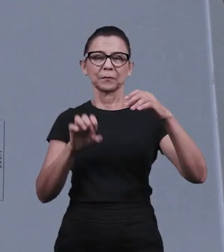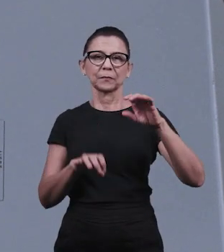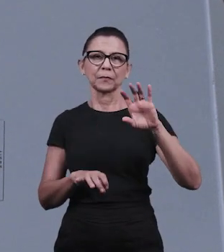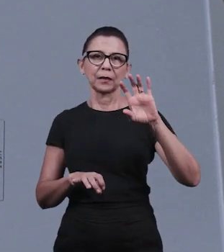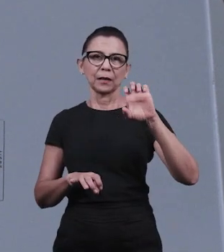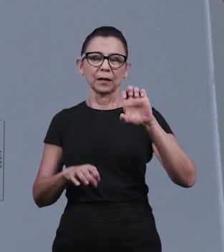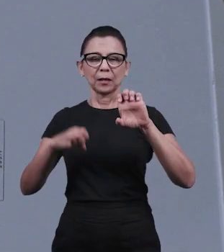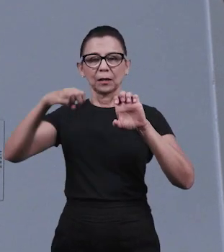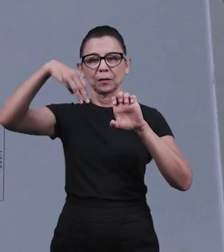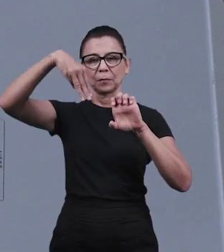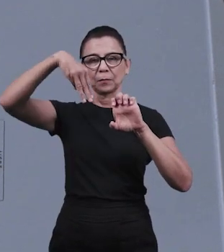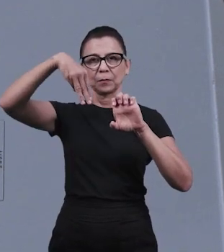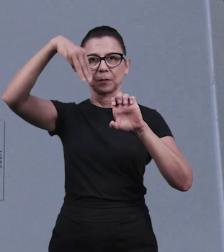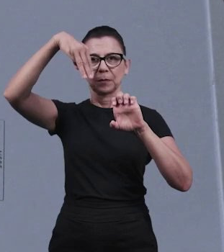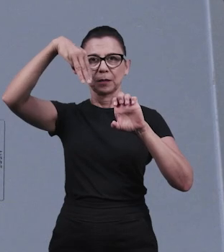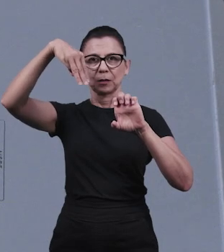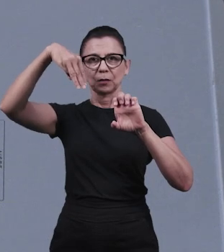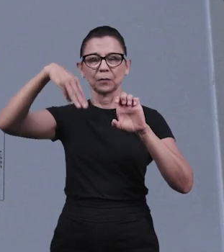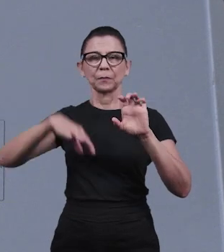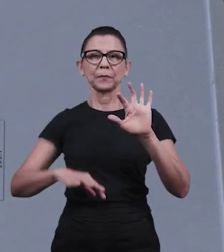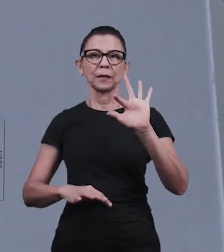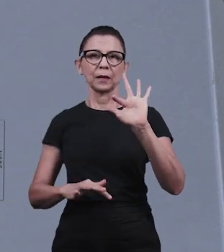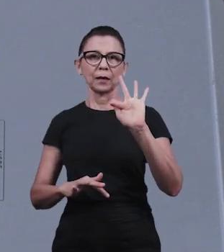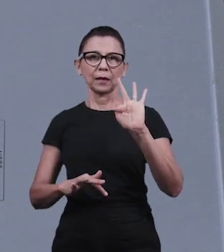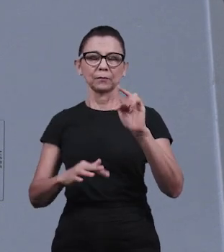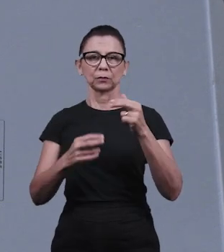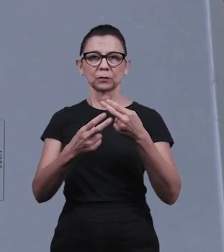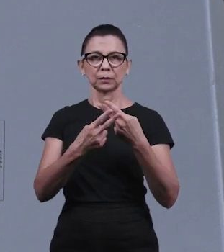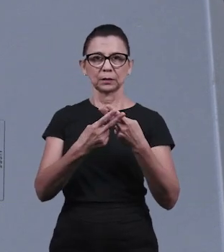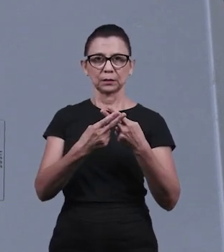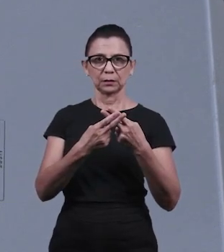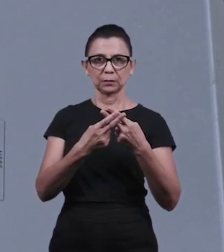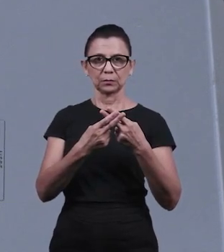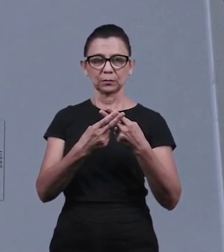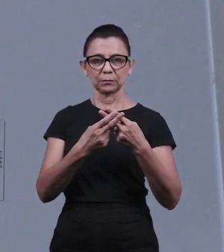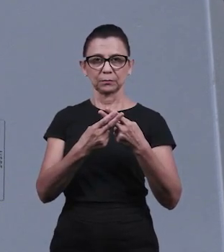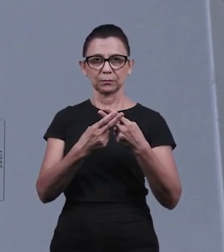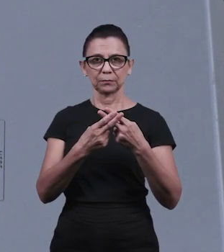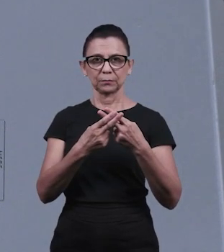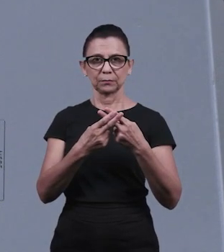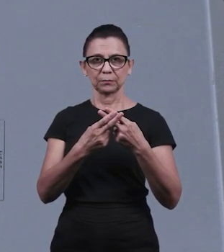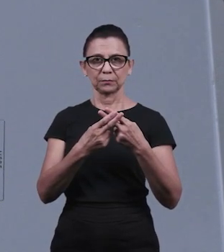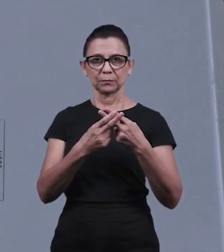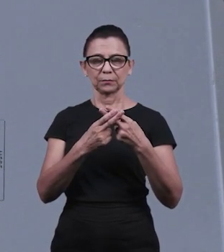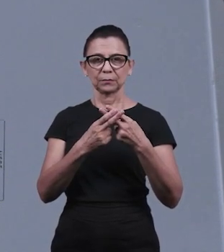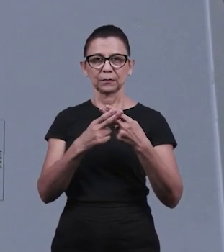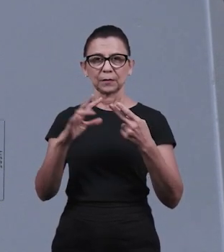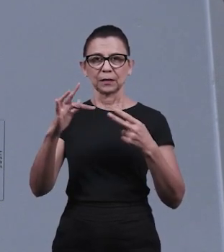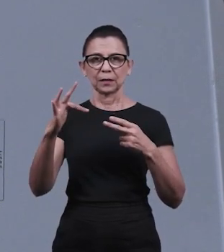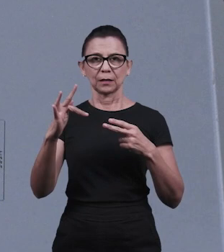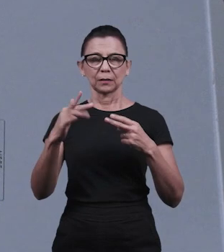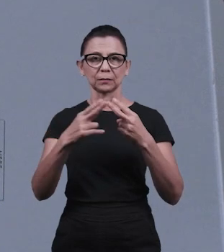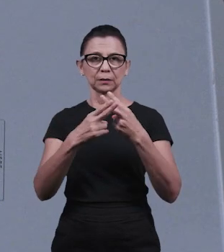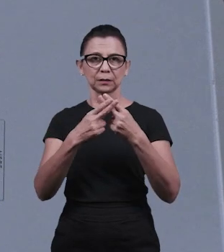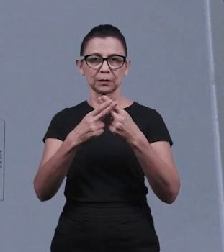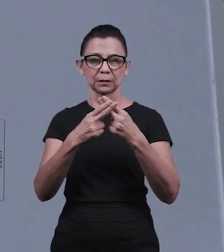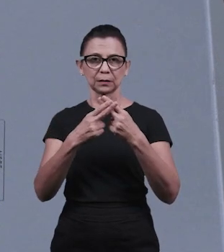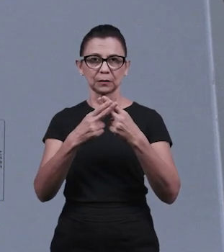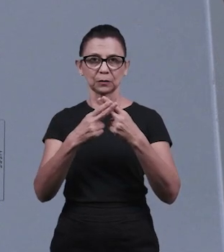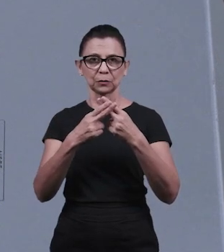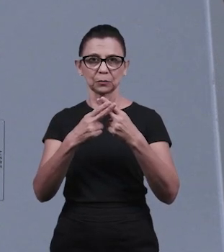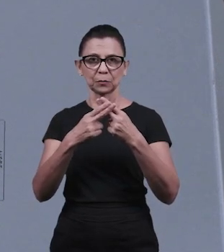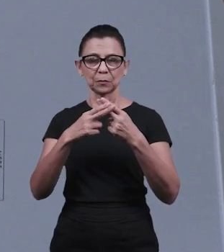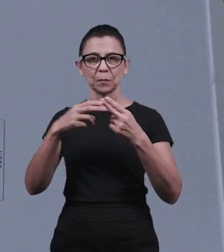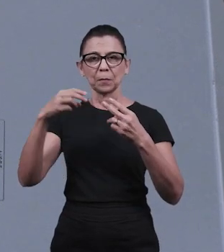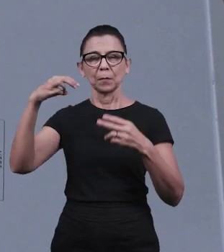Фа диез мажор. Фа диез, ля диез и до диез. Ля мажор. Это